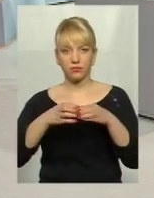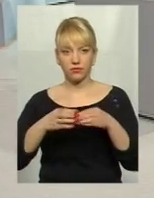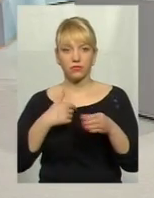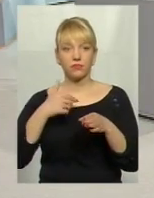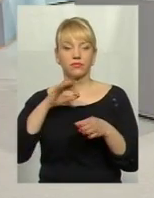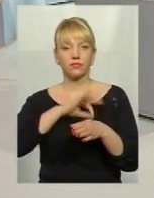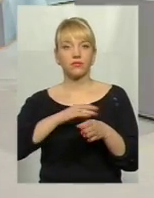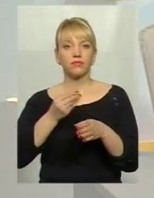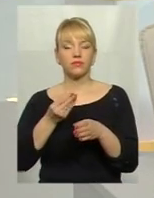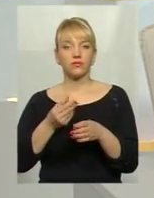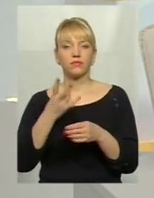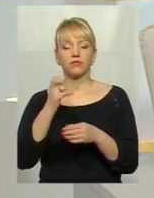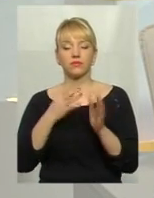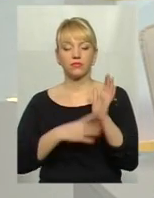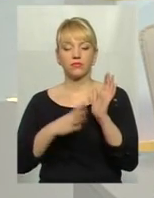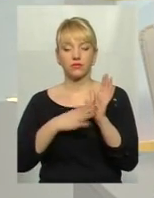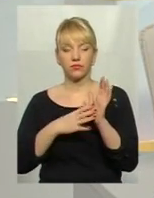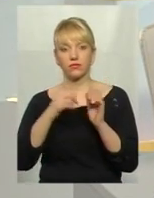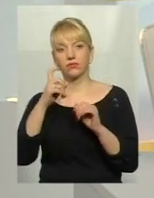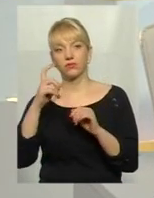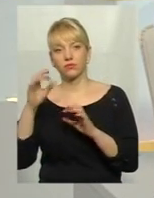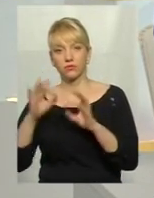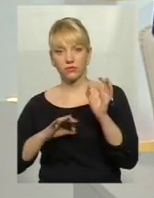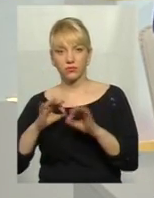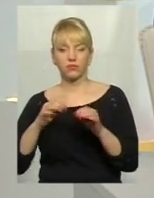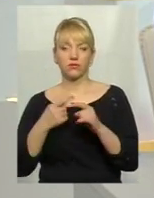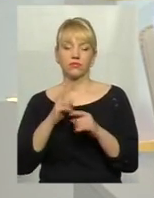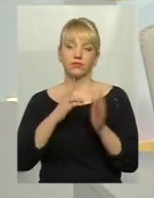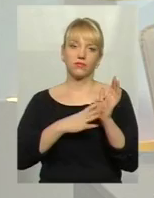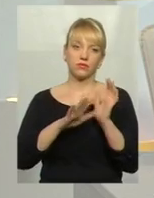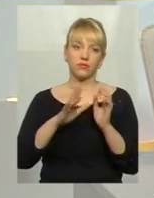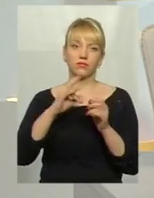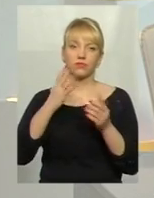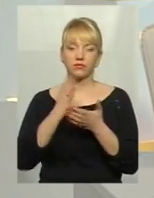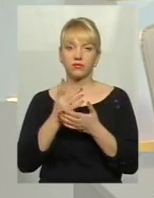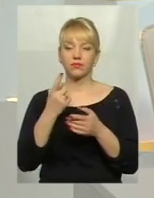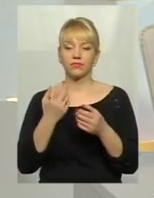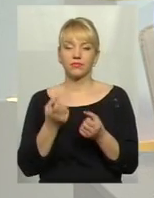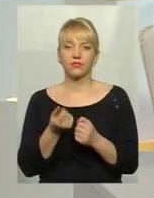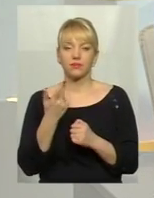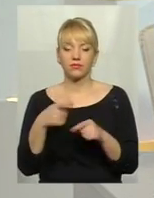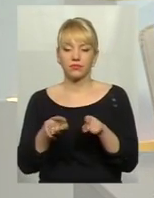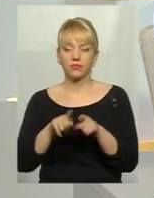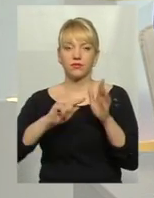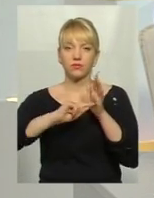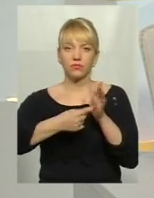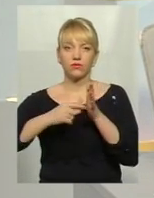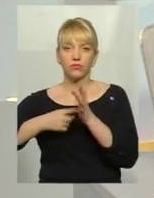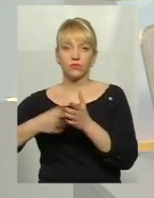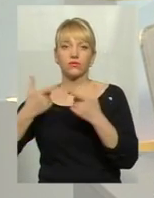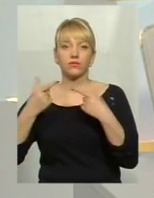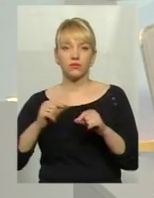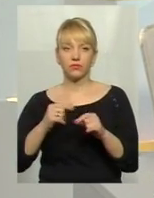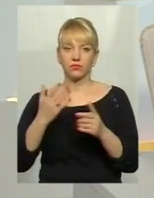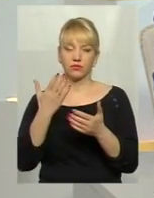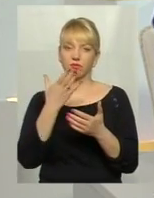на 99-100%, десь там хтось на 95%, але маємо кілька таких точок, де здавалося б, і ідеї